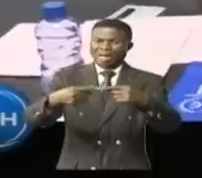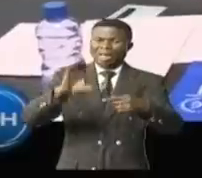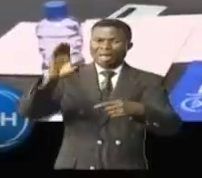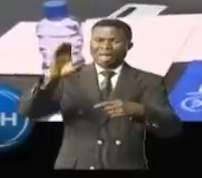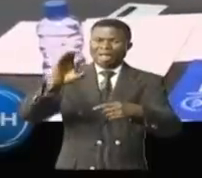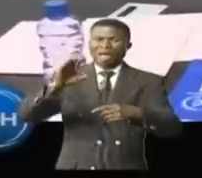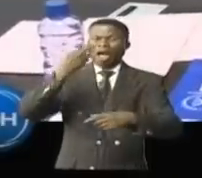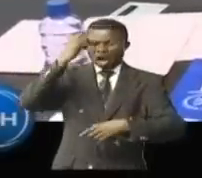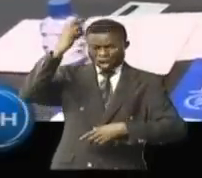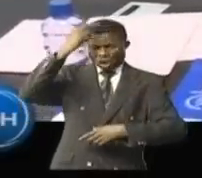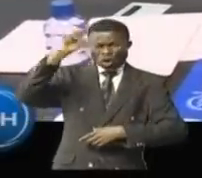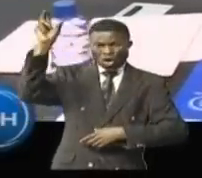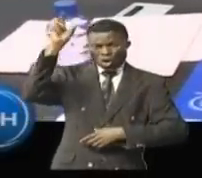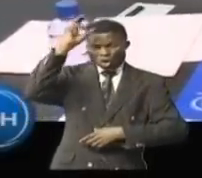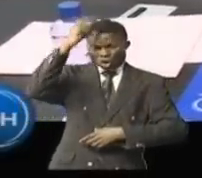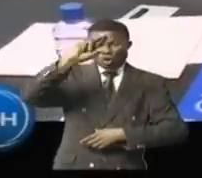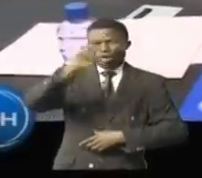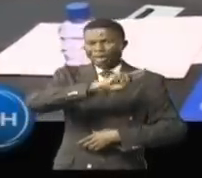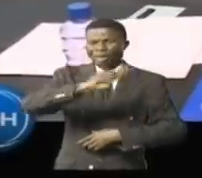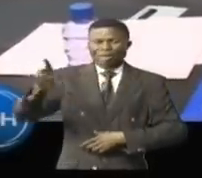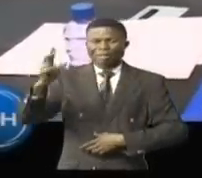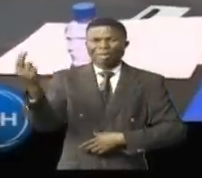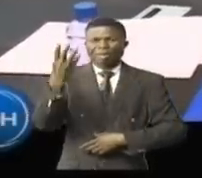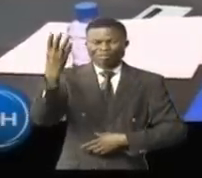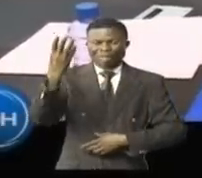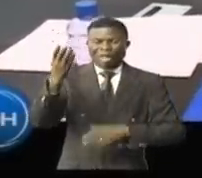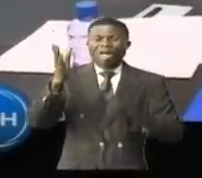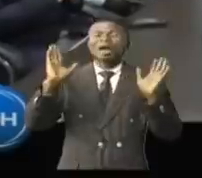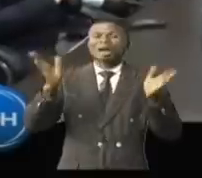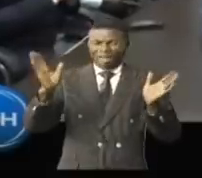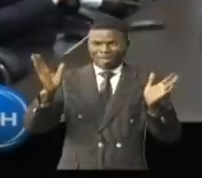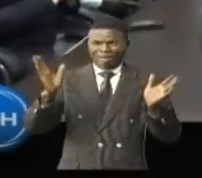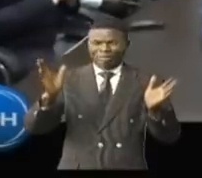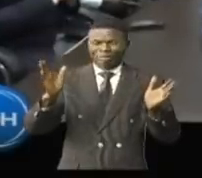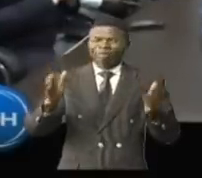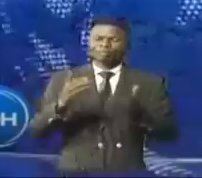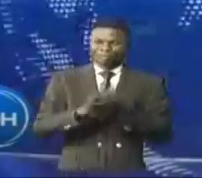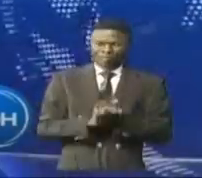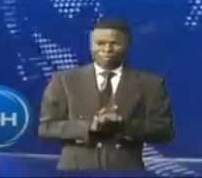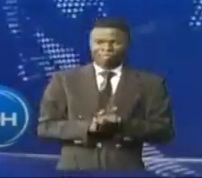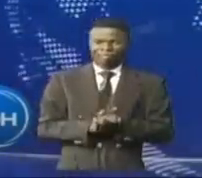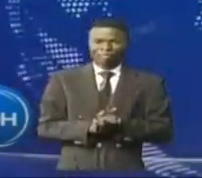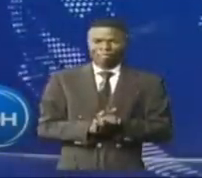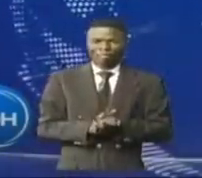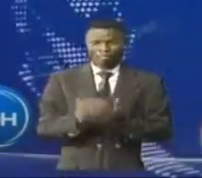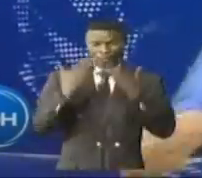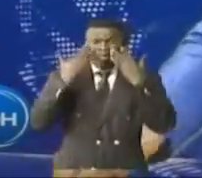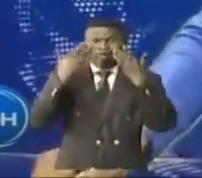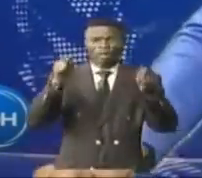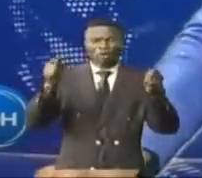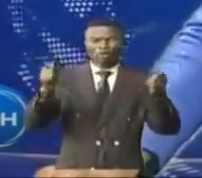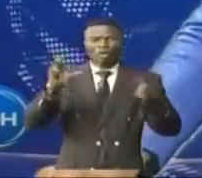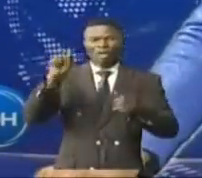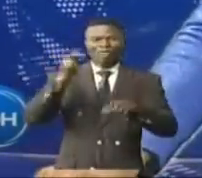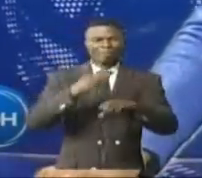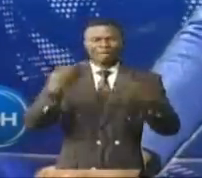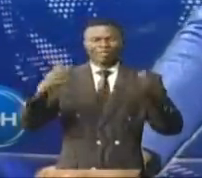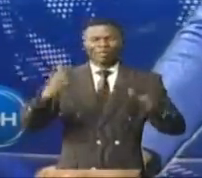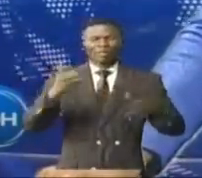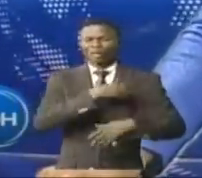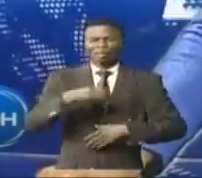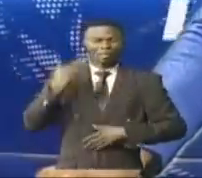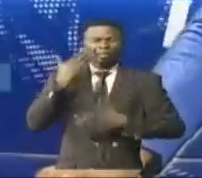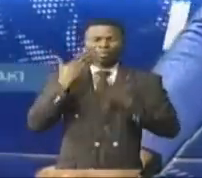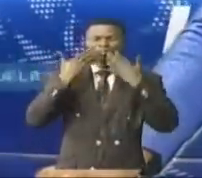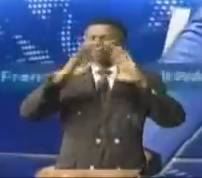d'Ivoire 2024. À bon attendeur, salut! Et voilà, ce journal est terminé. Madame, messieurs, merci de